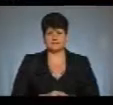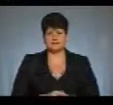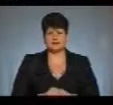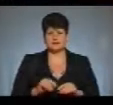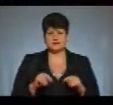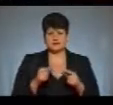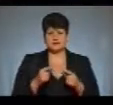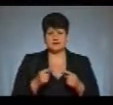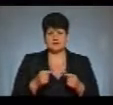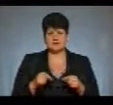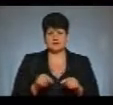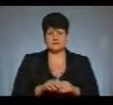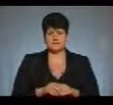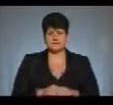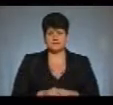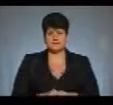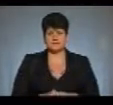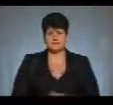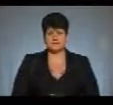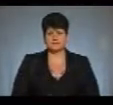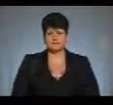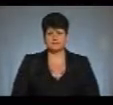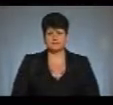створювала всякі організації.